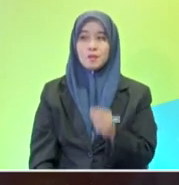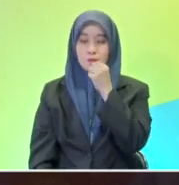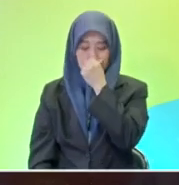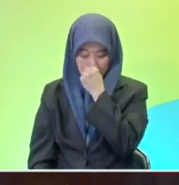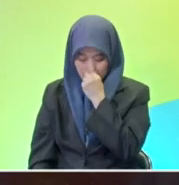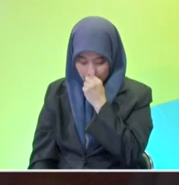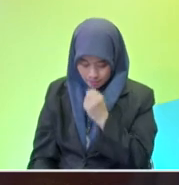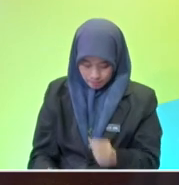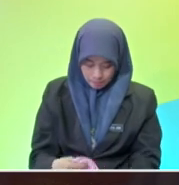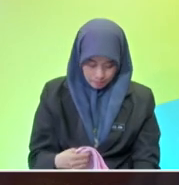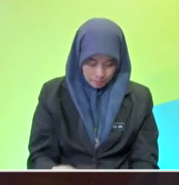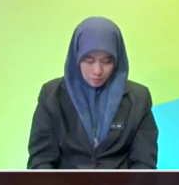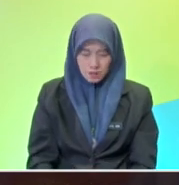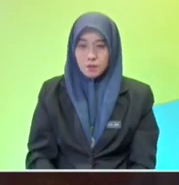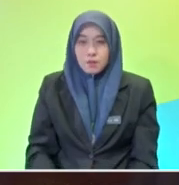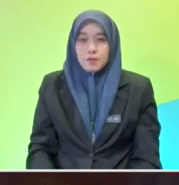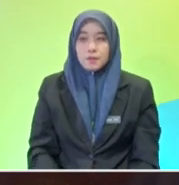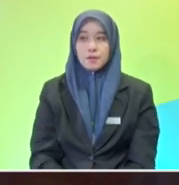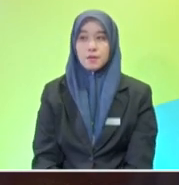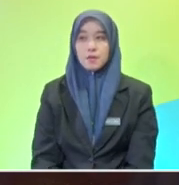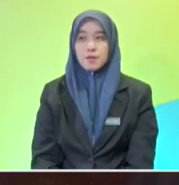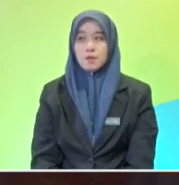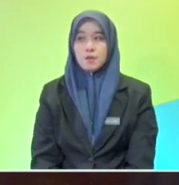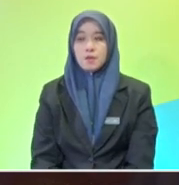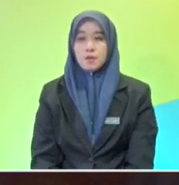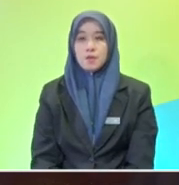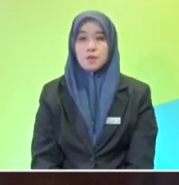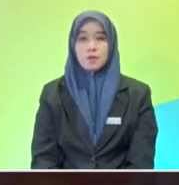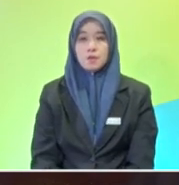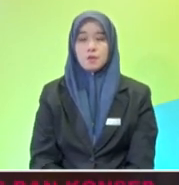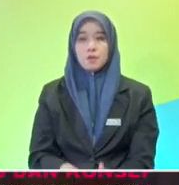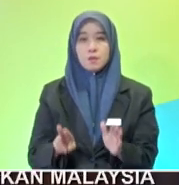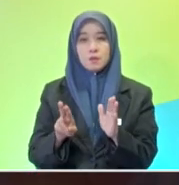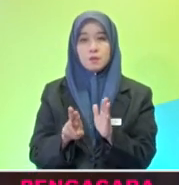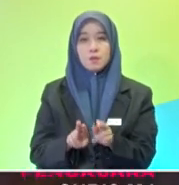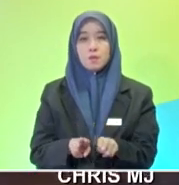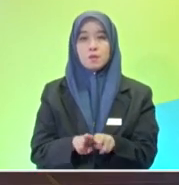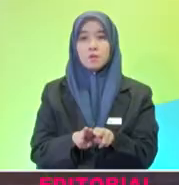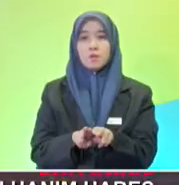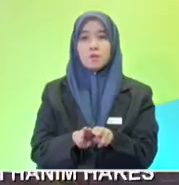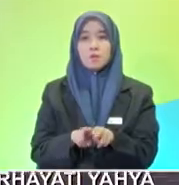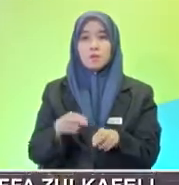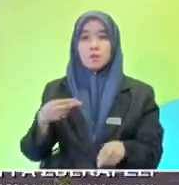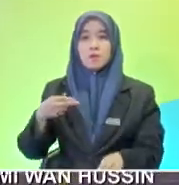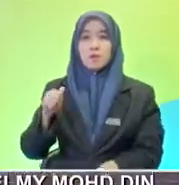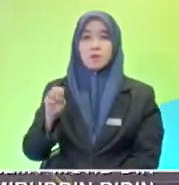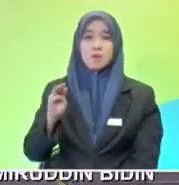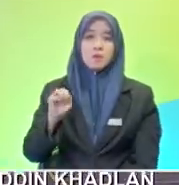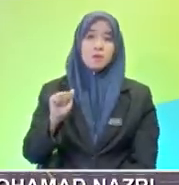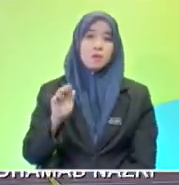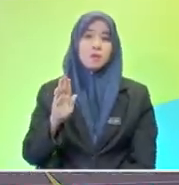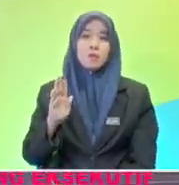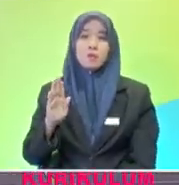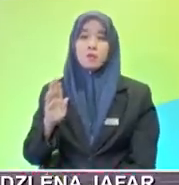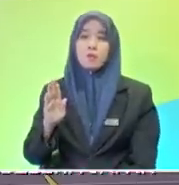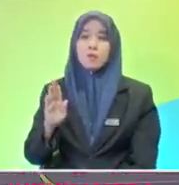kitayanyama lagu apa ni seumpama hamba